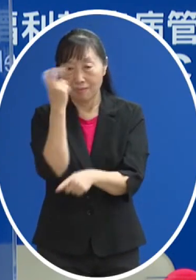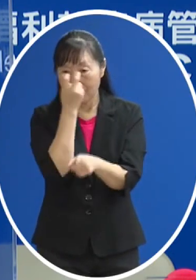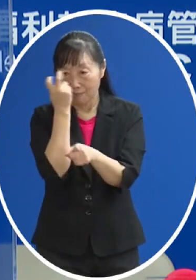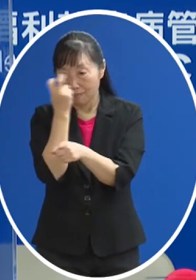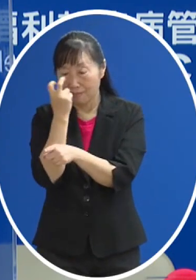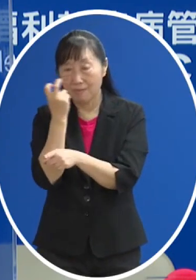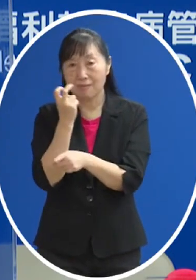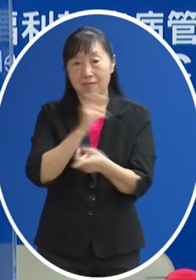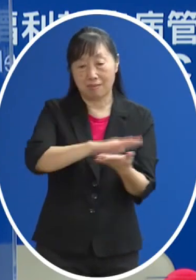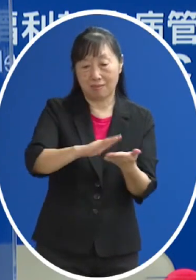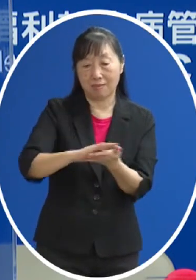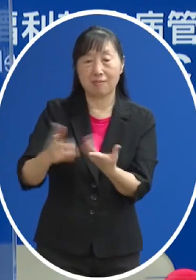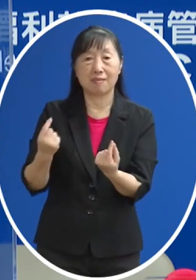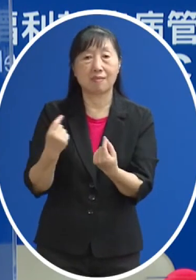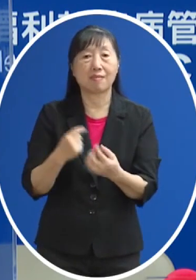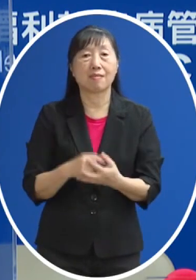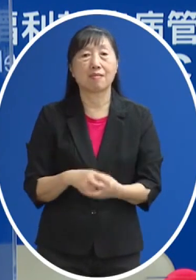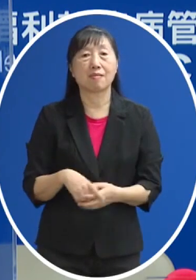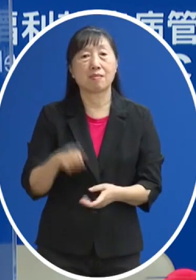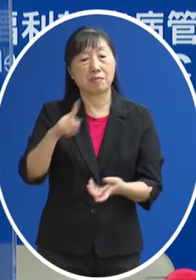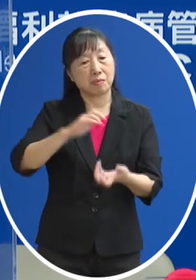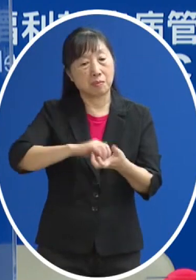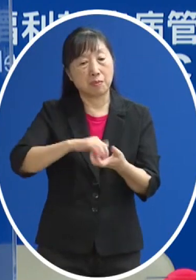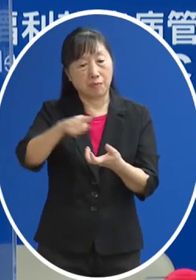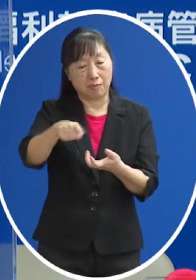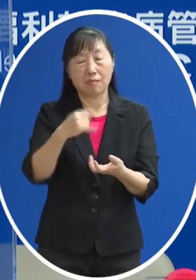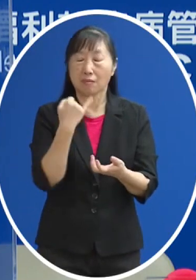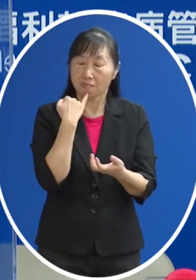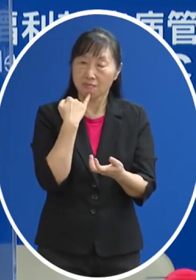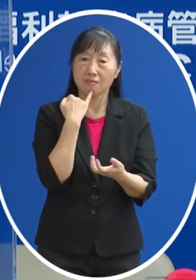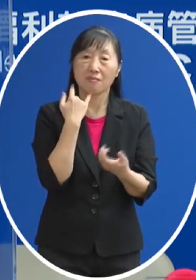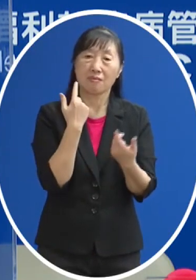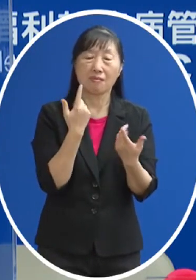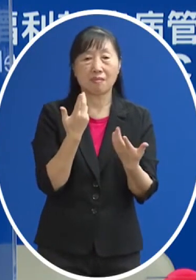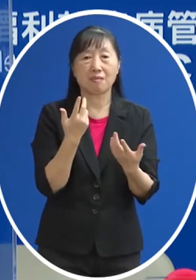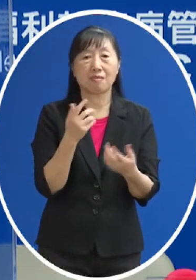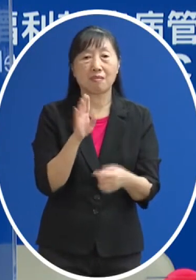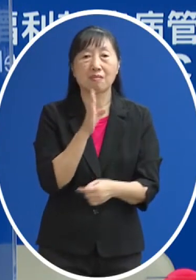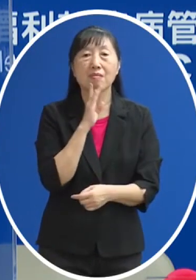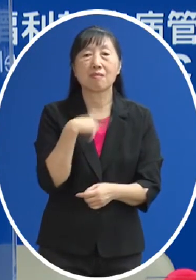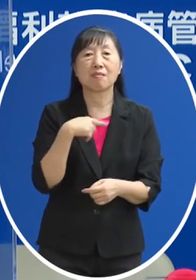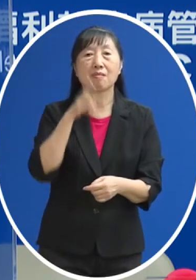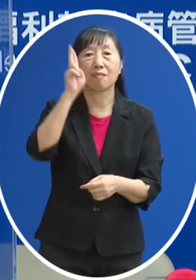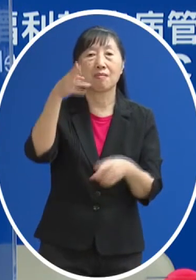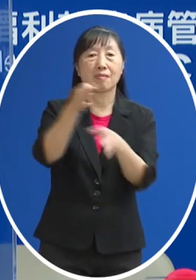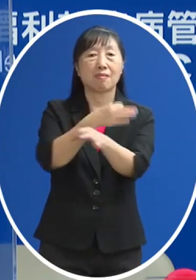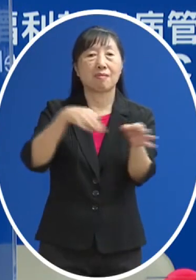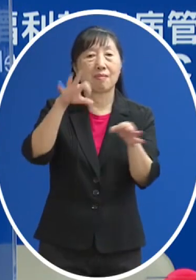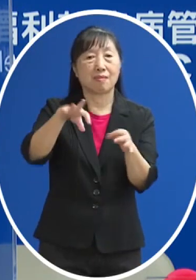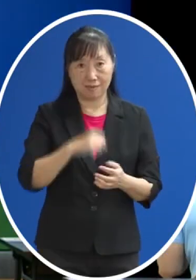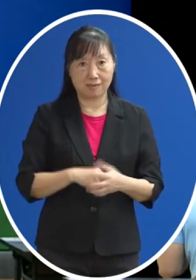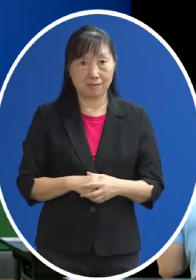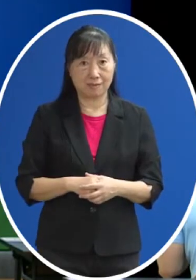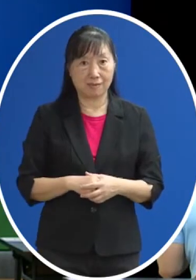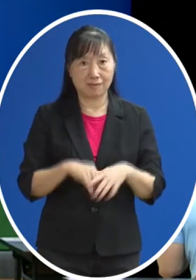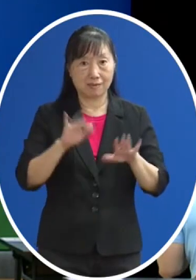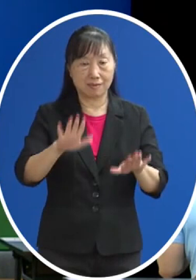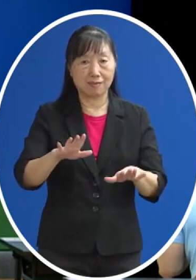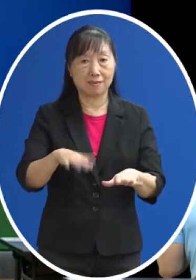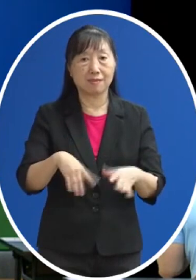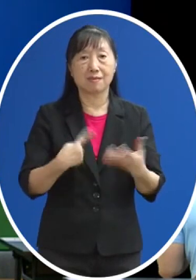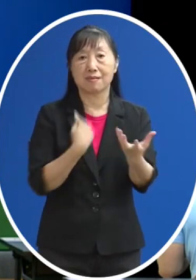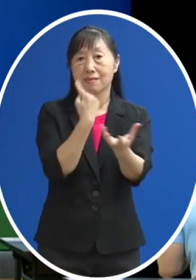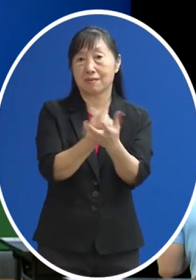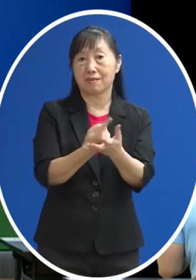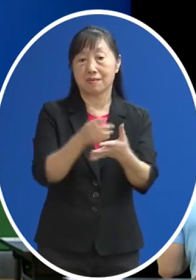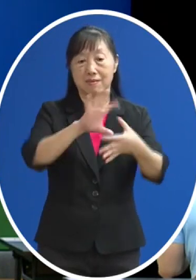跟消毒，好，这也许是一个变通的方法。不过这也请经济部跟相关的业者去沟通。 这次参与奥运的